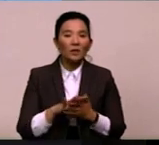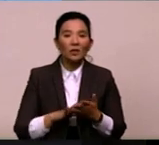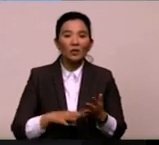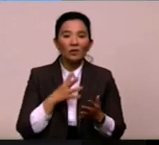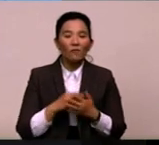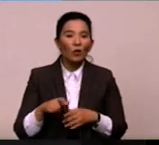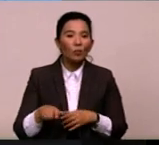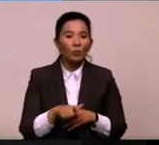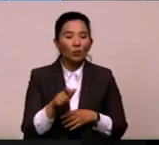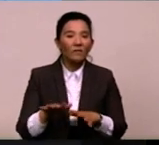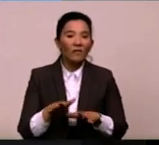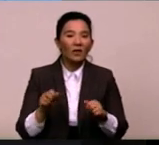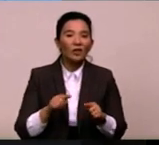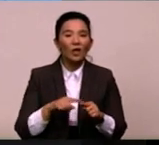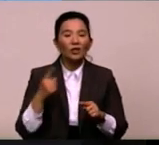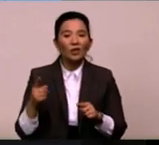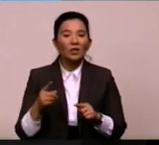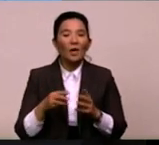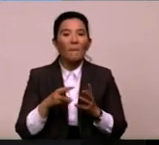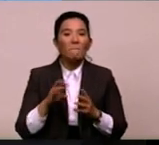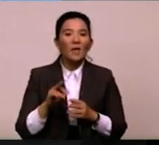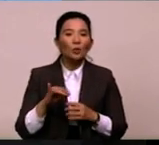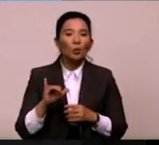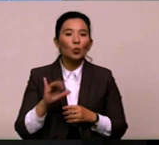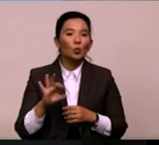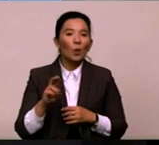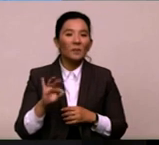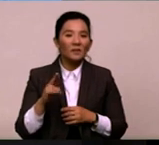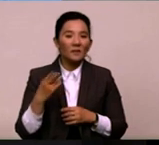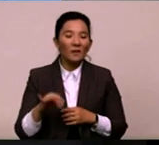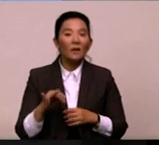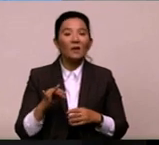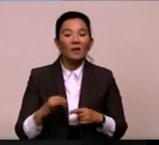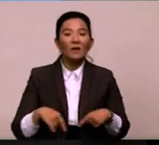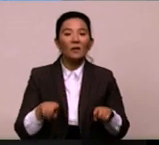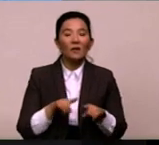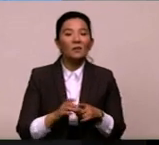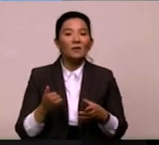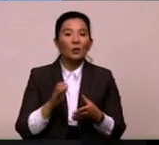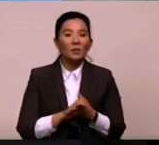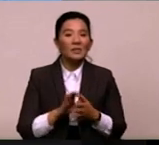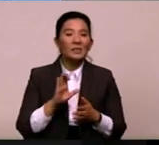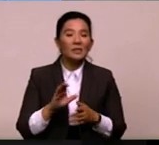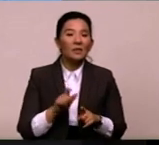свой путь во власть через междоусобицы. И, конечно, давайте ознакомимся с термином.